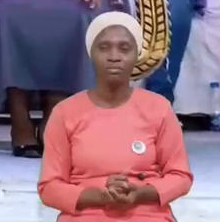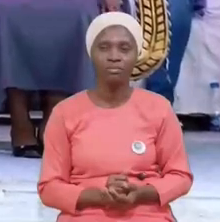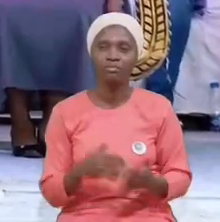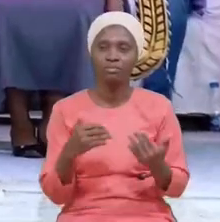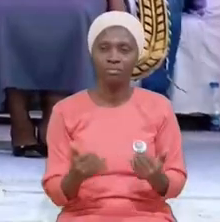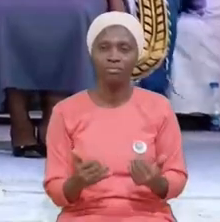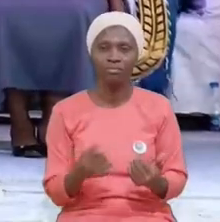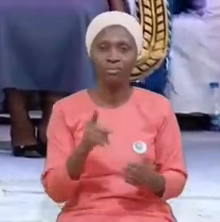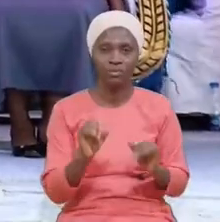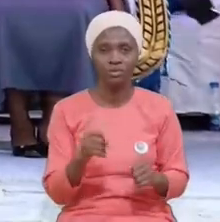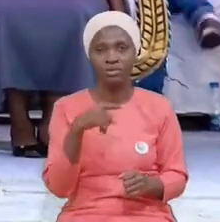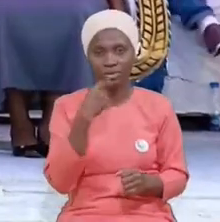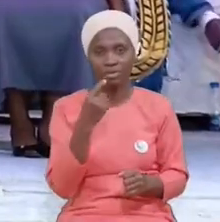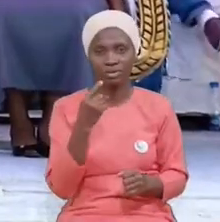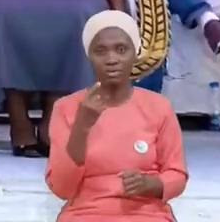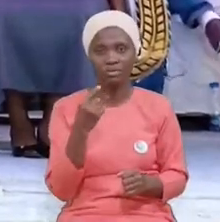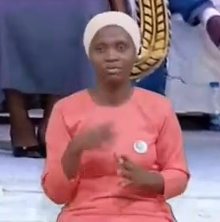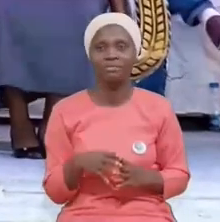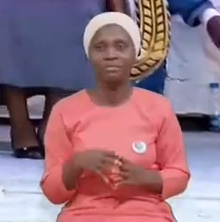Maintenant, déjà vu mon nom,